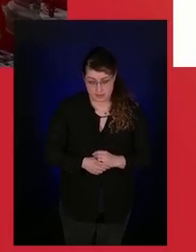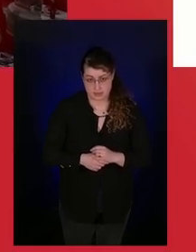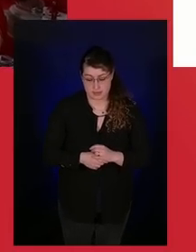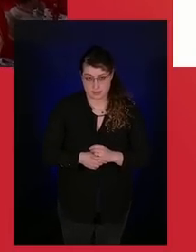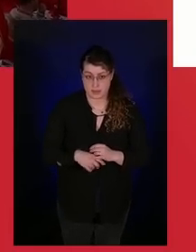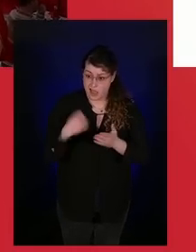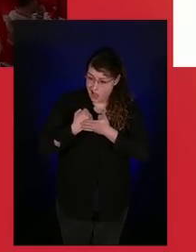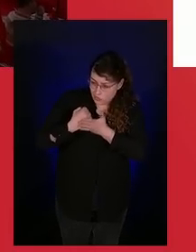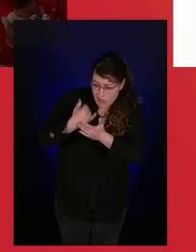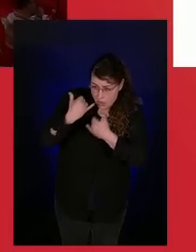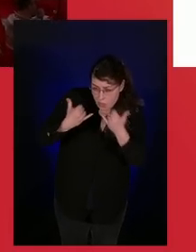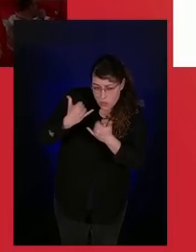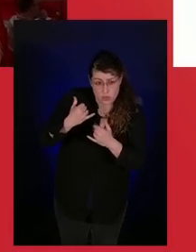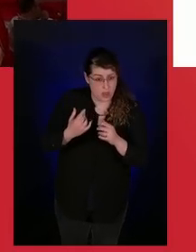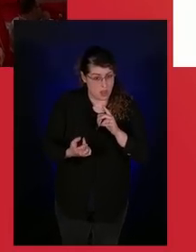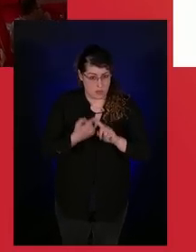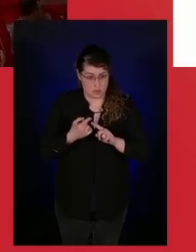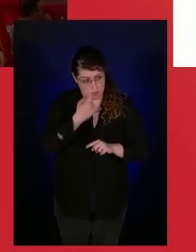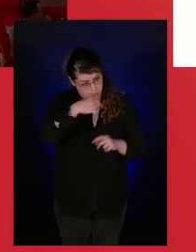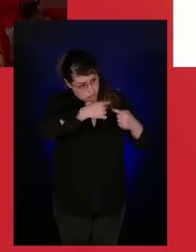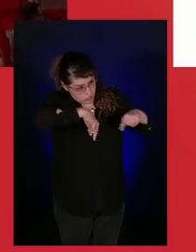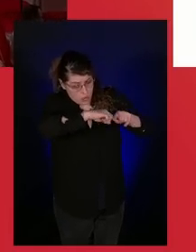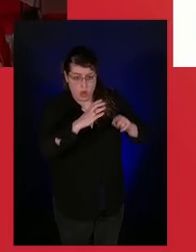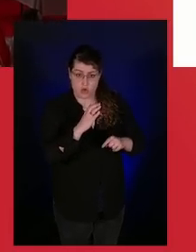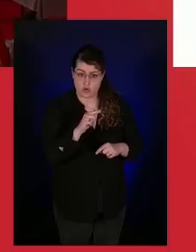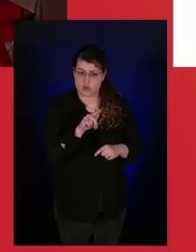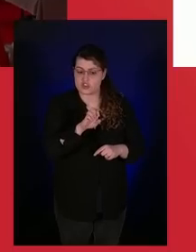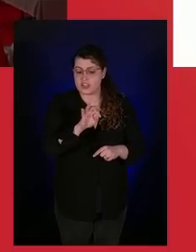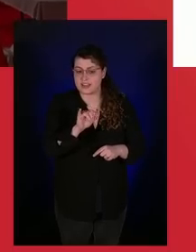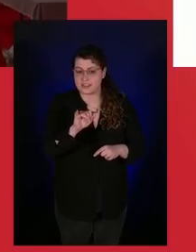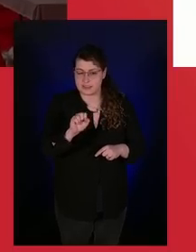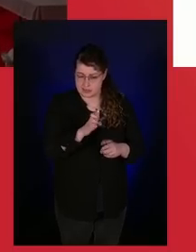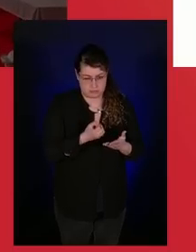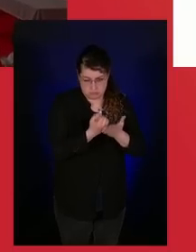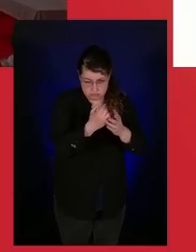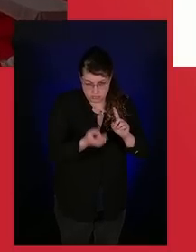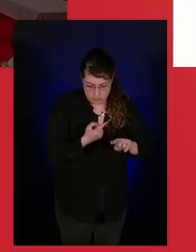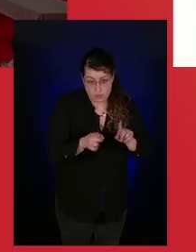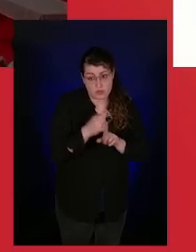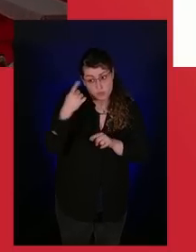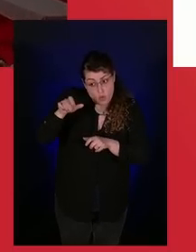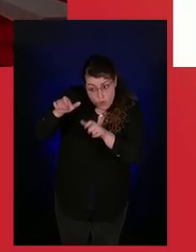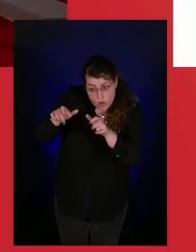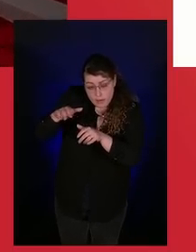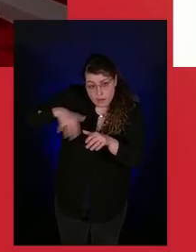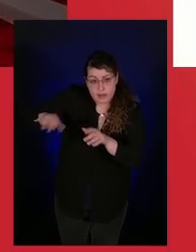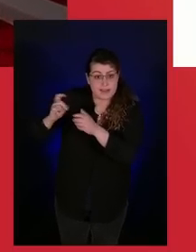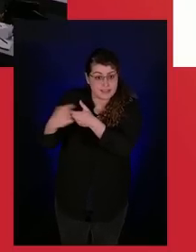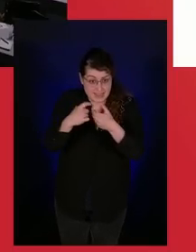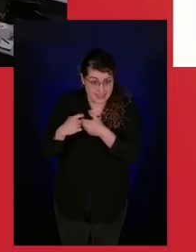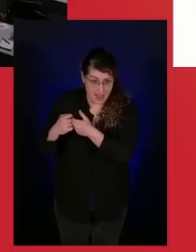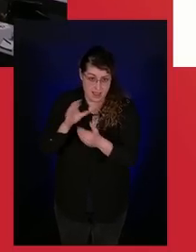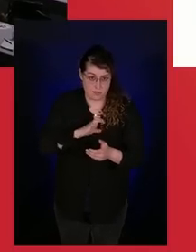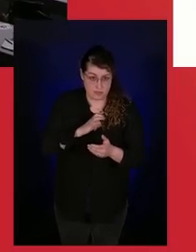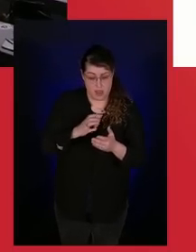Un soutien non négligeable pour le bureau opérationnel Cogetiz, mais aussi pour les syndicats, pour assurer une fluidité dans